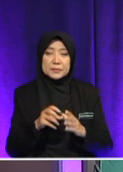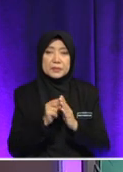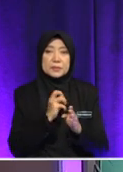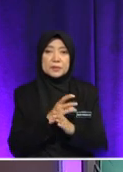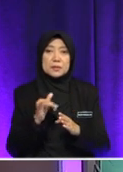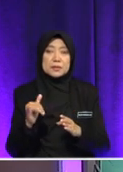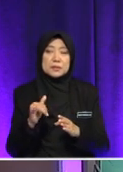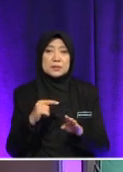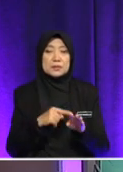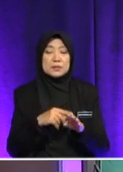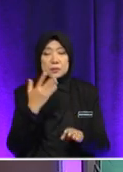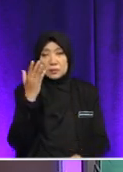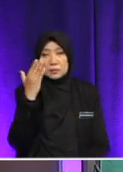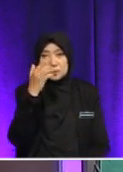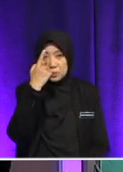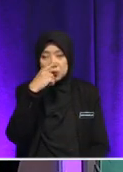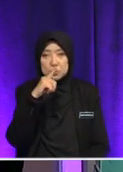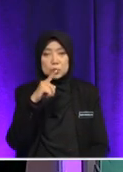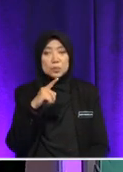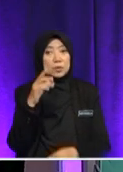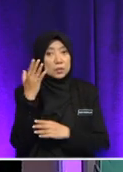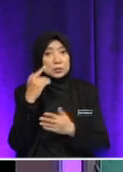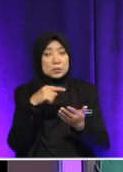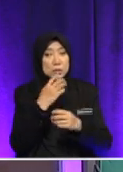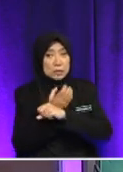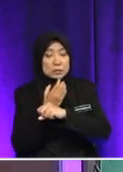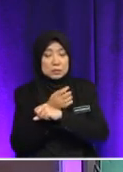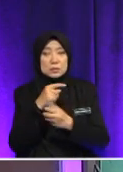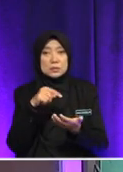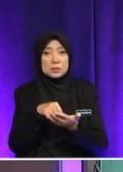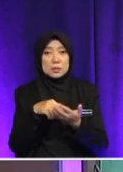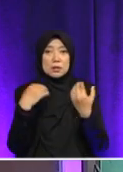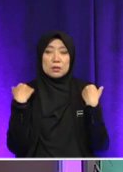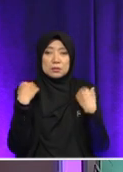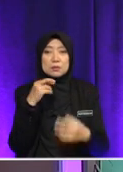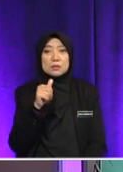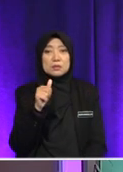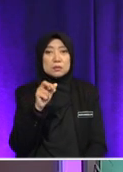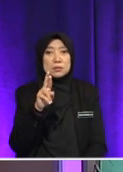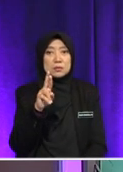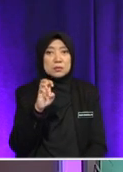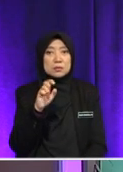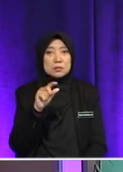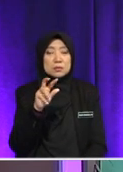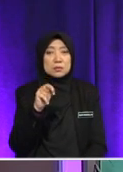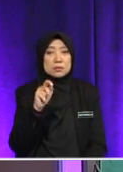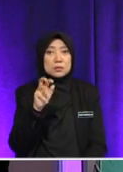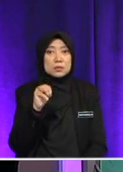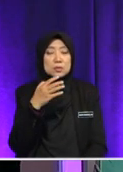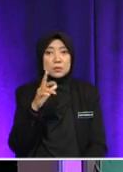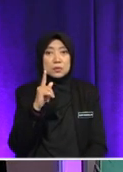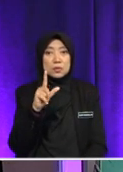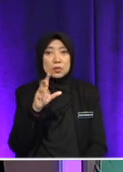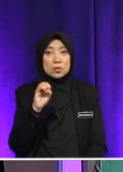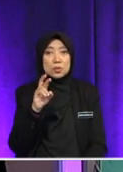dekat cermin bagi kaca foto Chrome ini kita ada urgentlem klorida so apabila